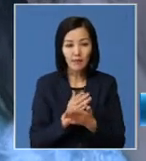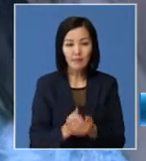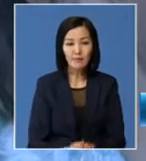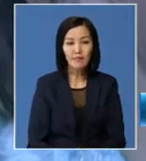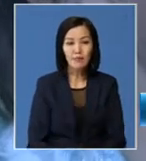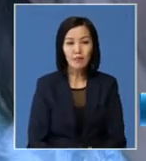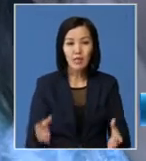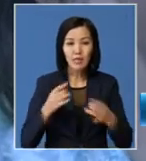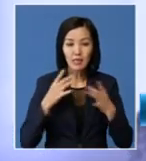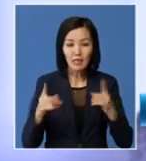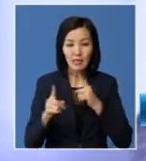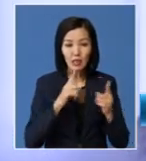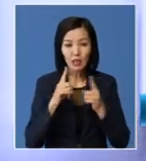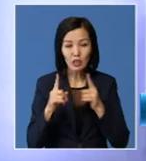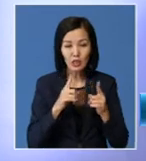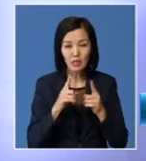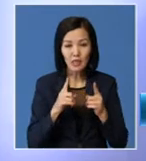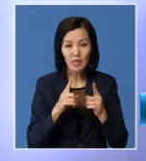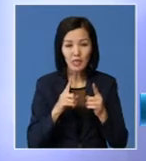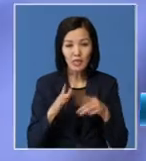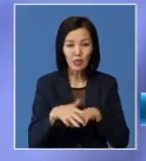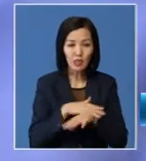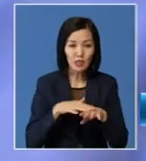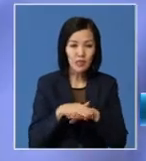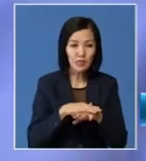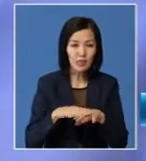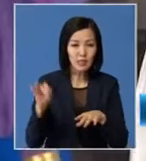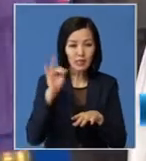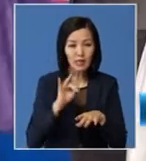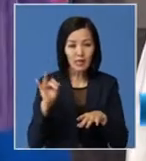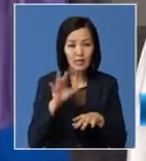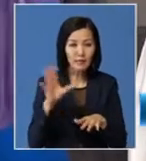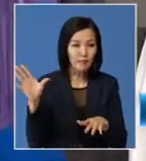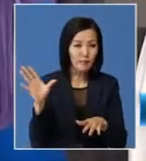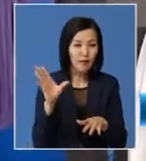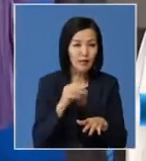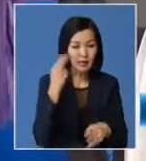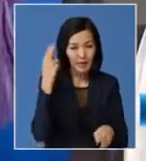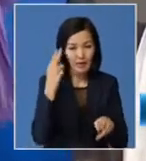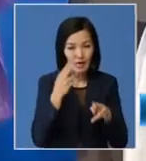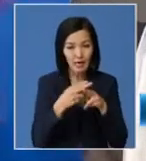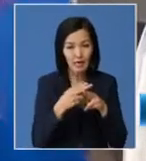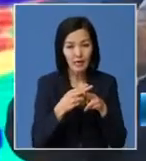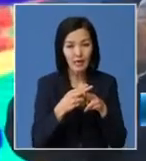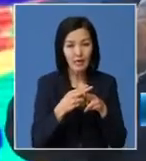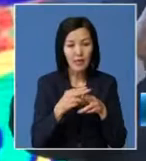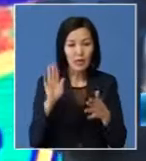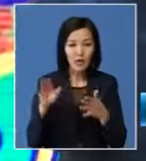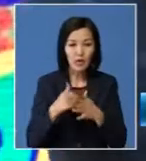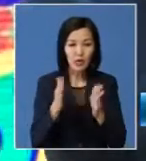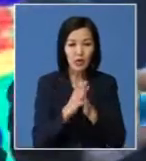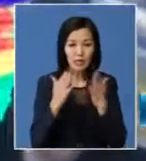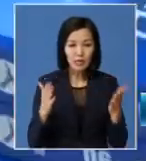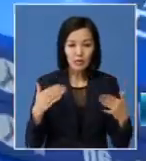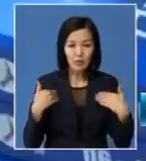жатты. Салтанатты жиында міне осында елмен жердің шежіресін барымен жоғын түгендеген ағала ордам қонған жұрт атты жаңа кітаптың